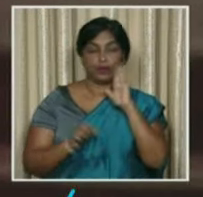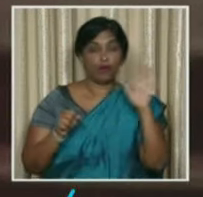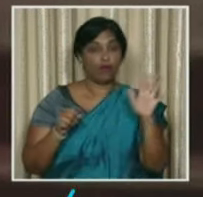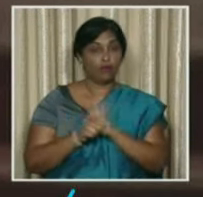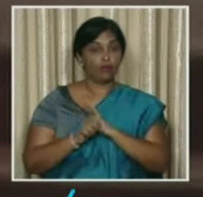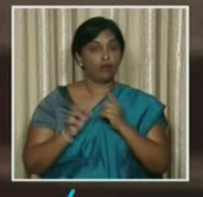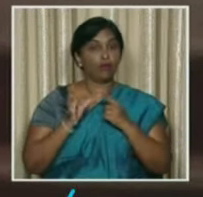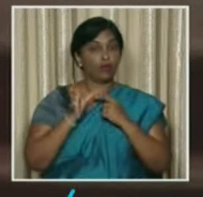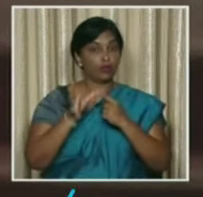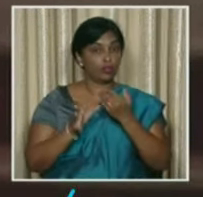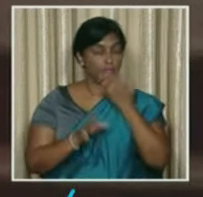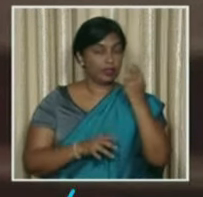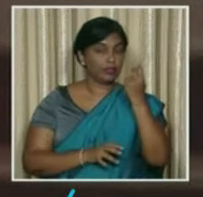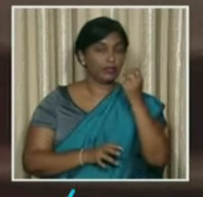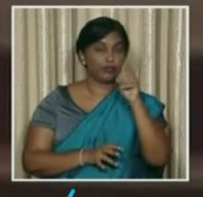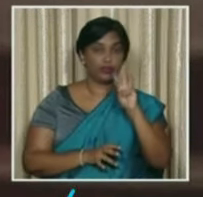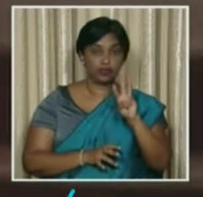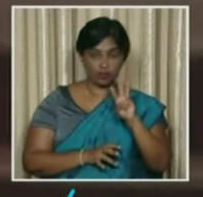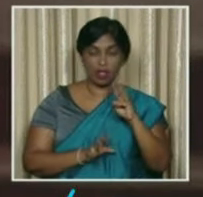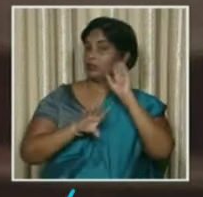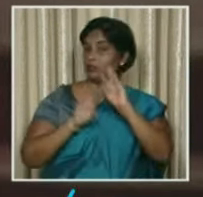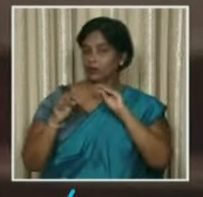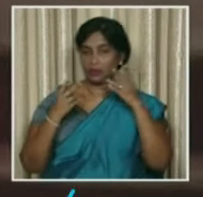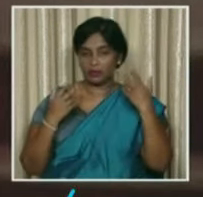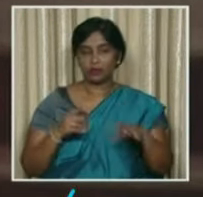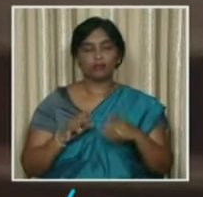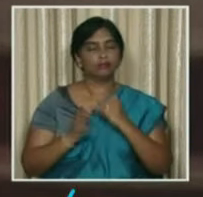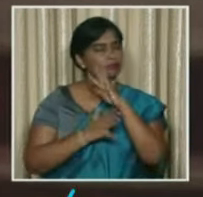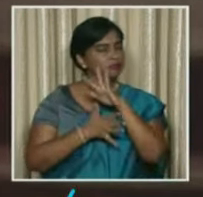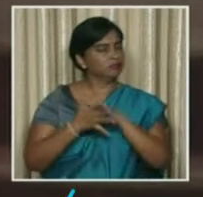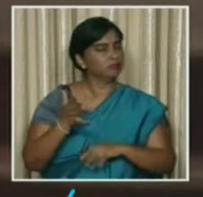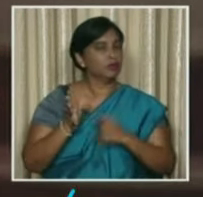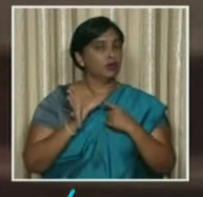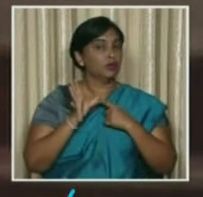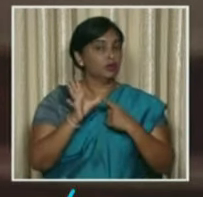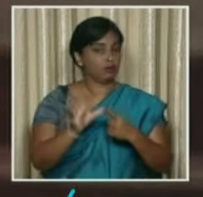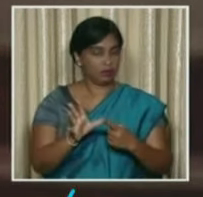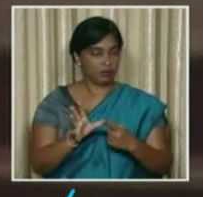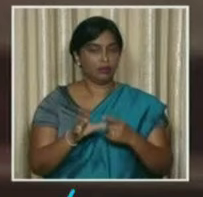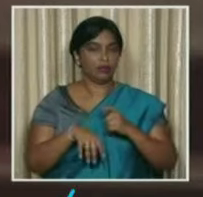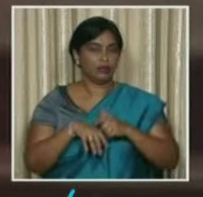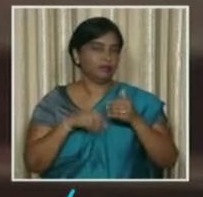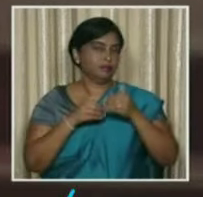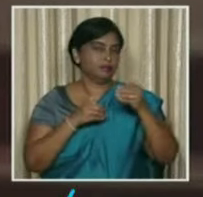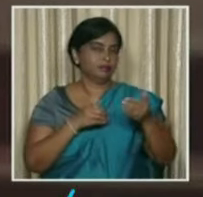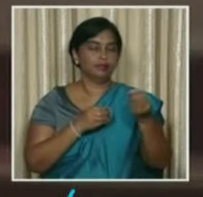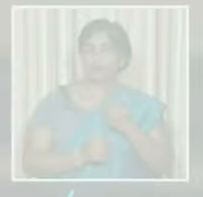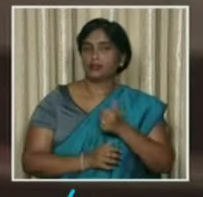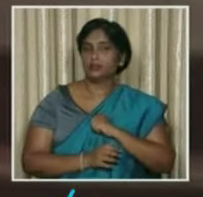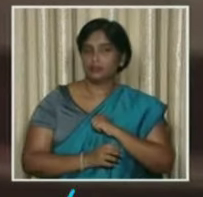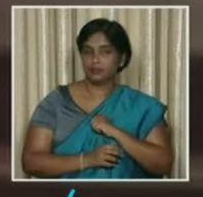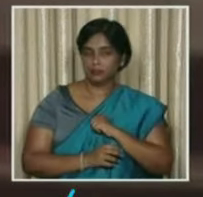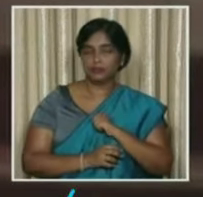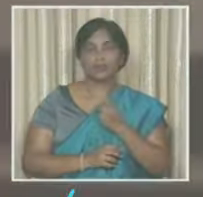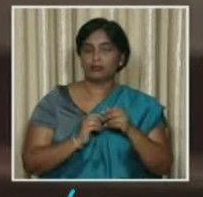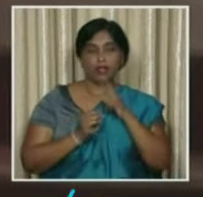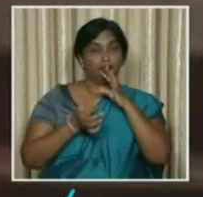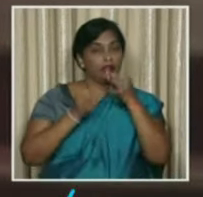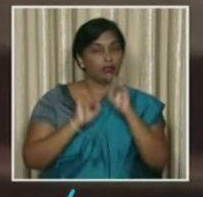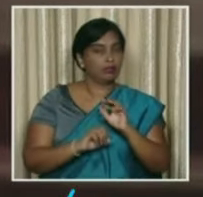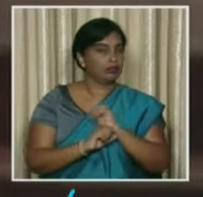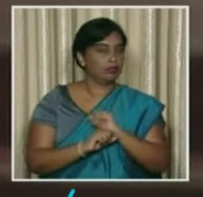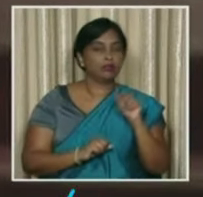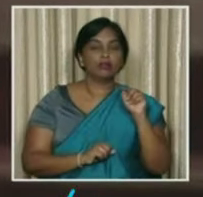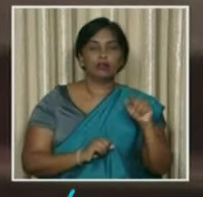ලබා දිය හැකි 2023 වසර අවසන් වූ පසුයි ස්ථිරාත්මක පිළිතුරක් ලබා දීම සඳහා කෙටි කාලයක් ලබා ගැනීමට සිදු වෙනවා. ආර්ථික වර්ධනය බොහෝ